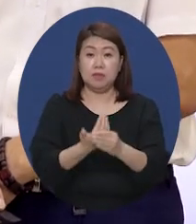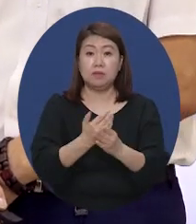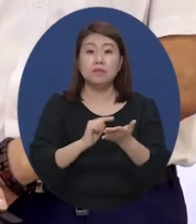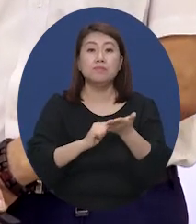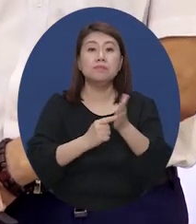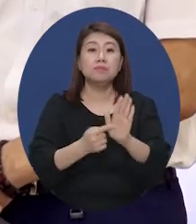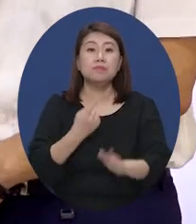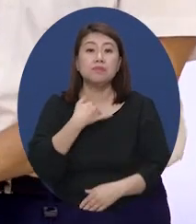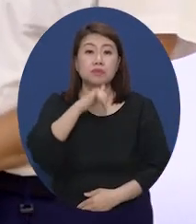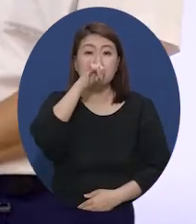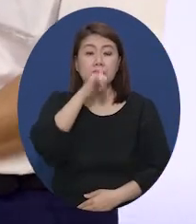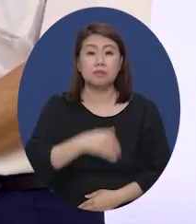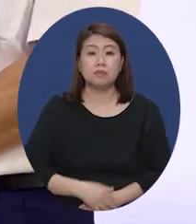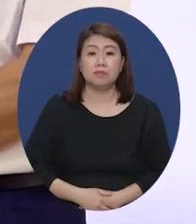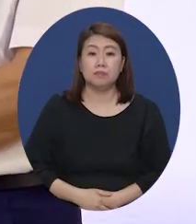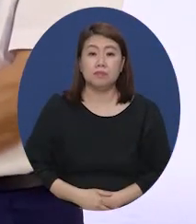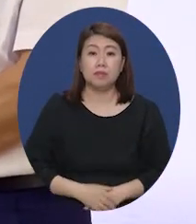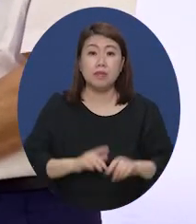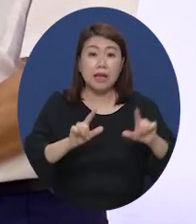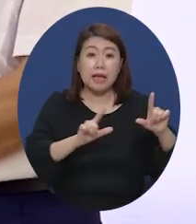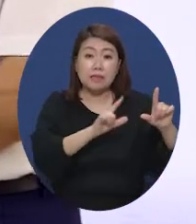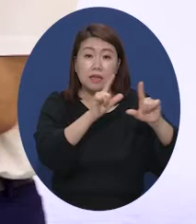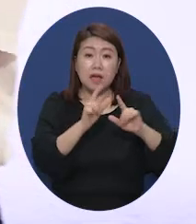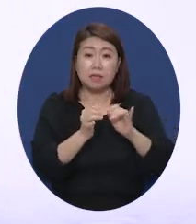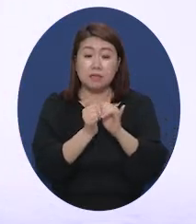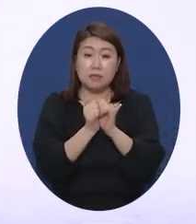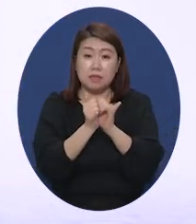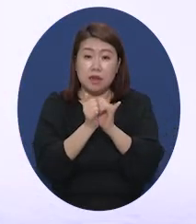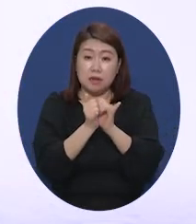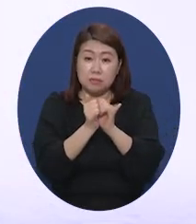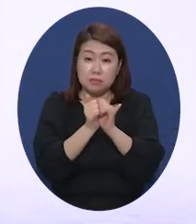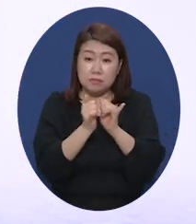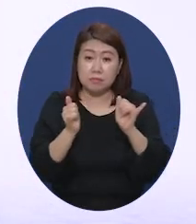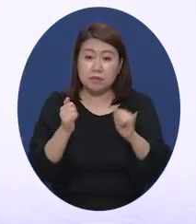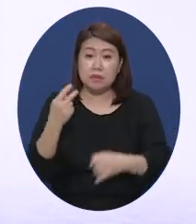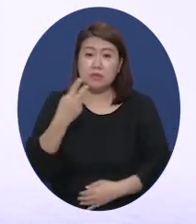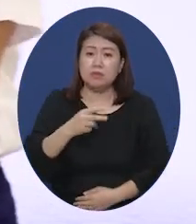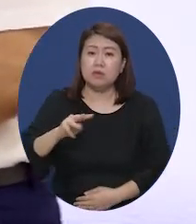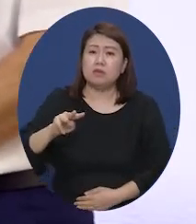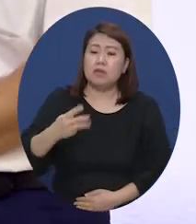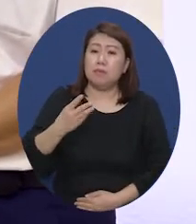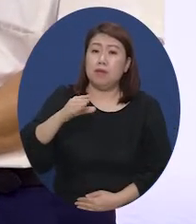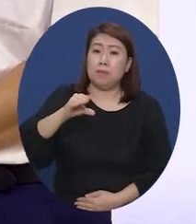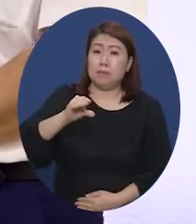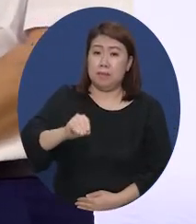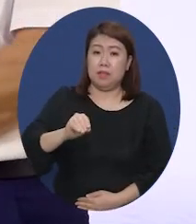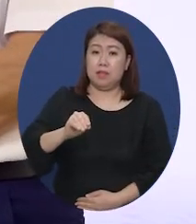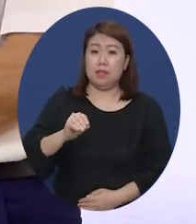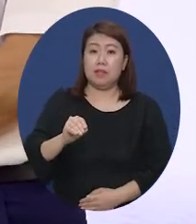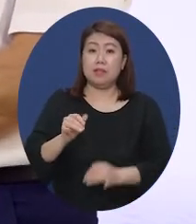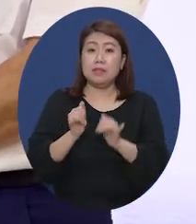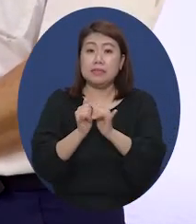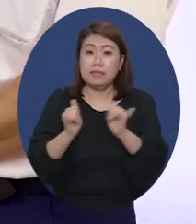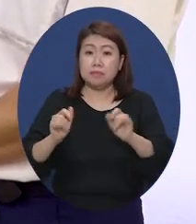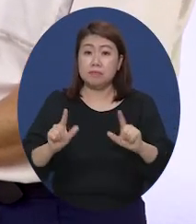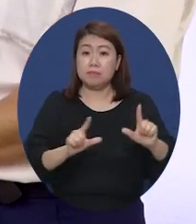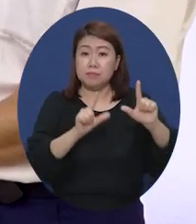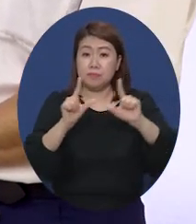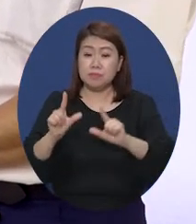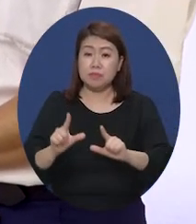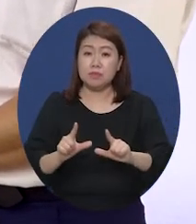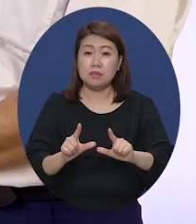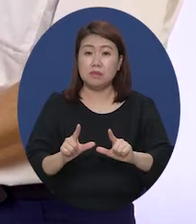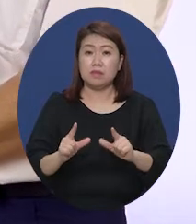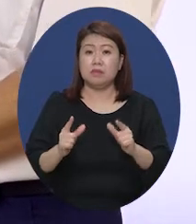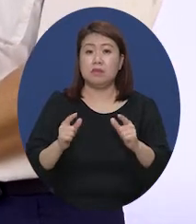읽어봤습니다. 보니까 아마존에 살고 있는 사람들, 그 광활한 지역에 약 2,300만 정도 인구만이